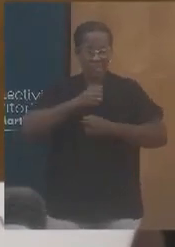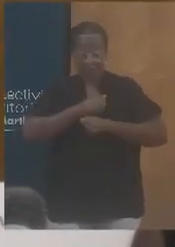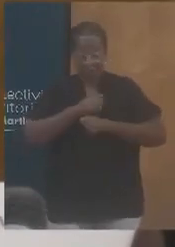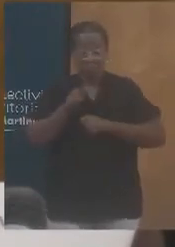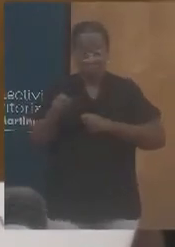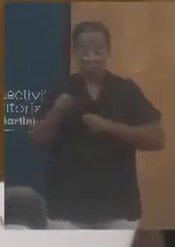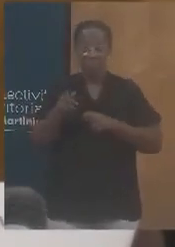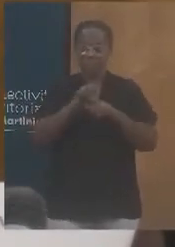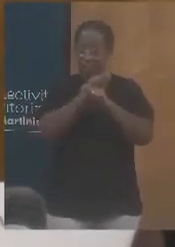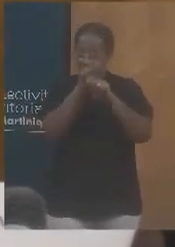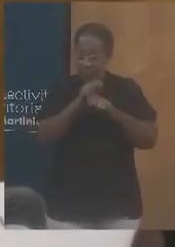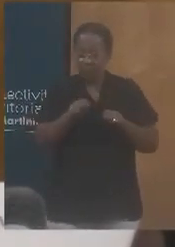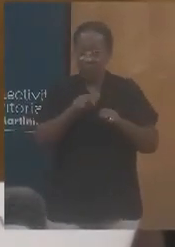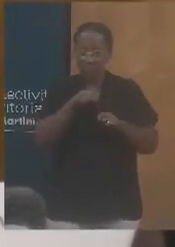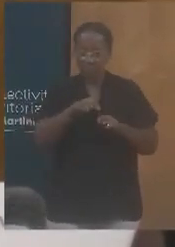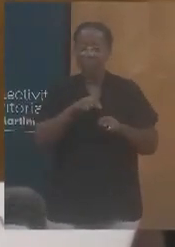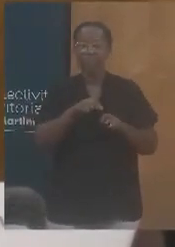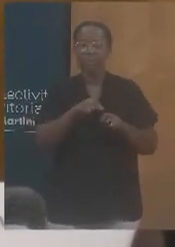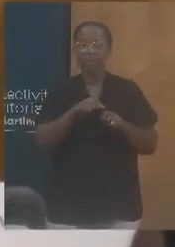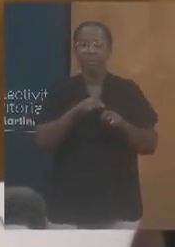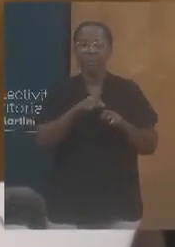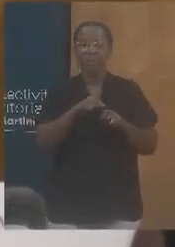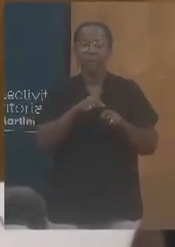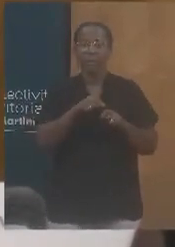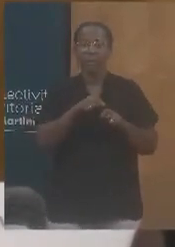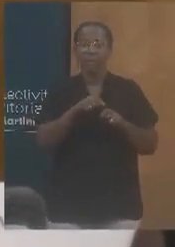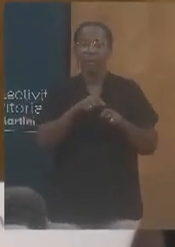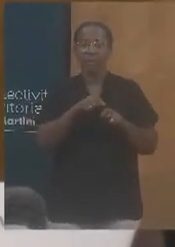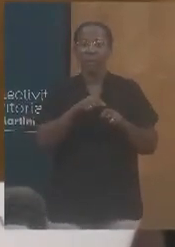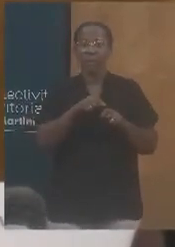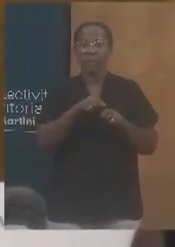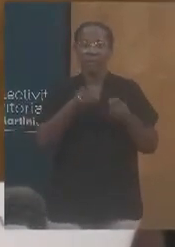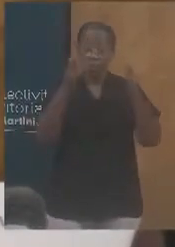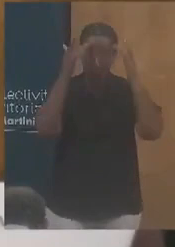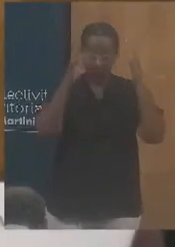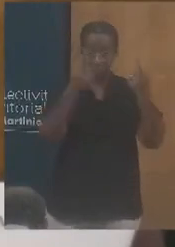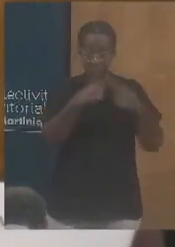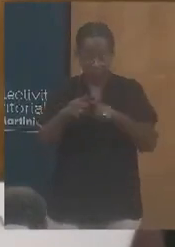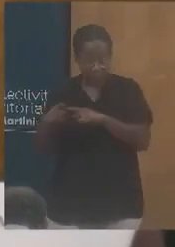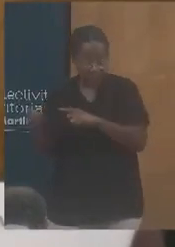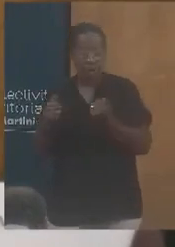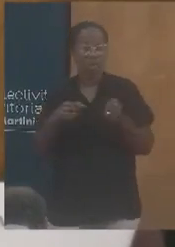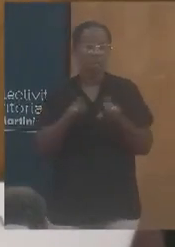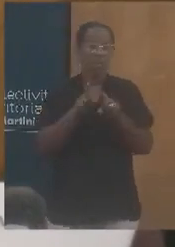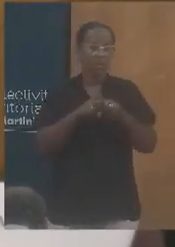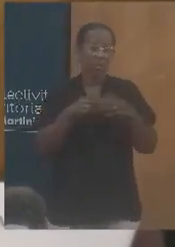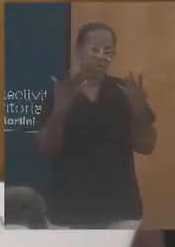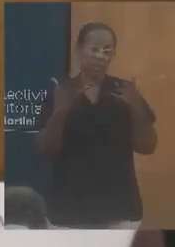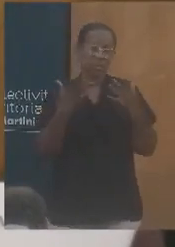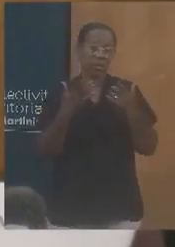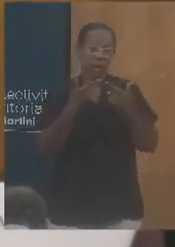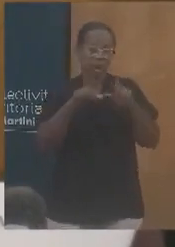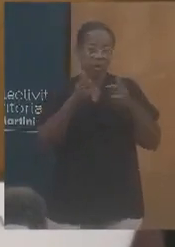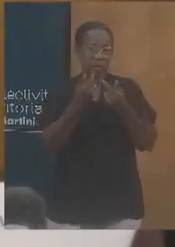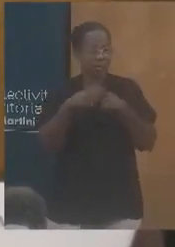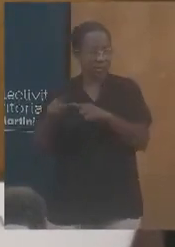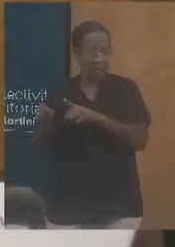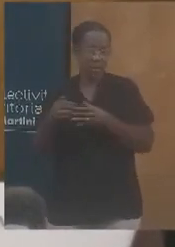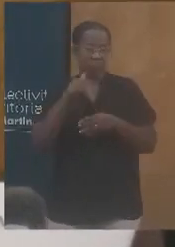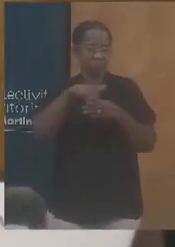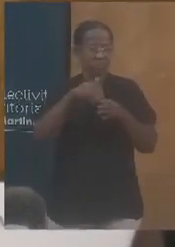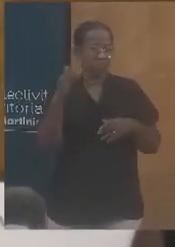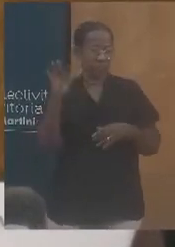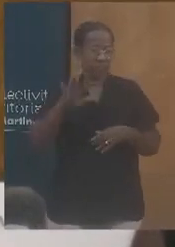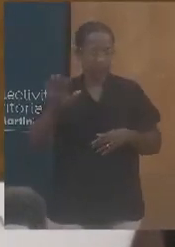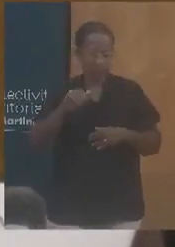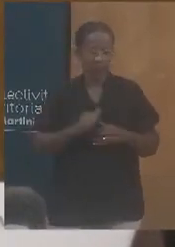de respecter le multilinguisme ni le multiculturalisme. Et je pense que dans